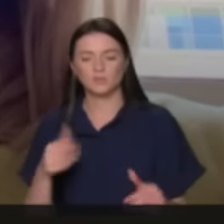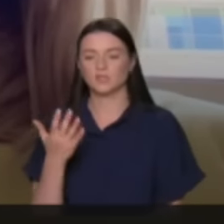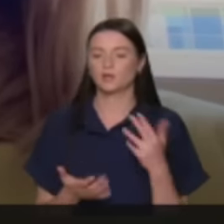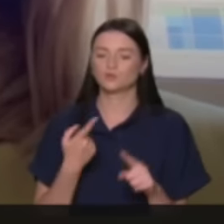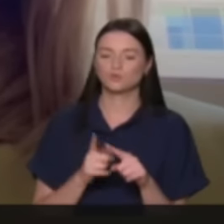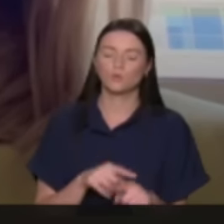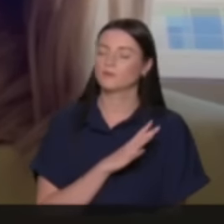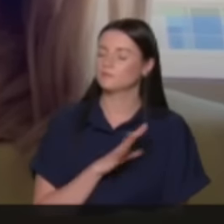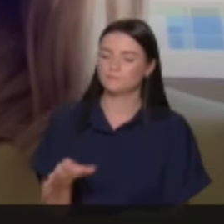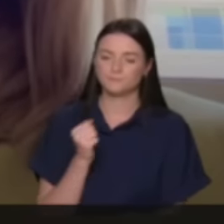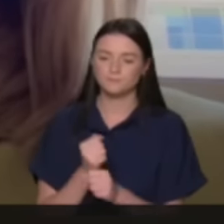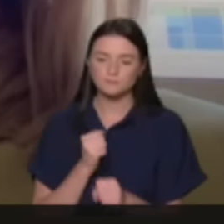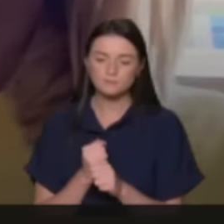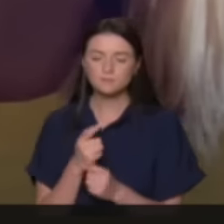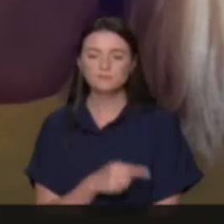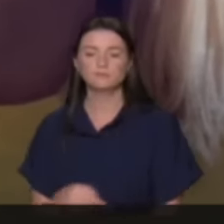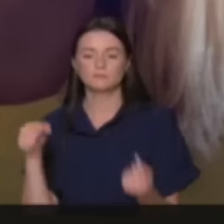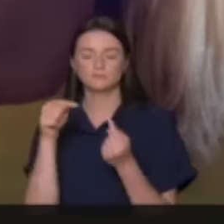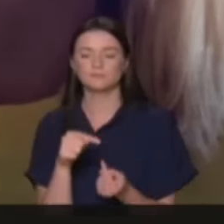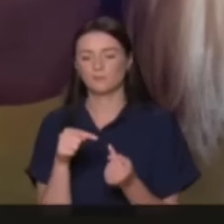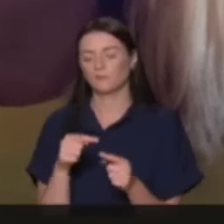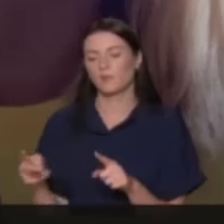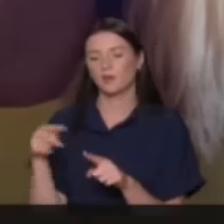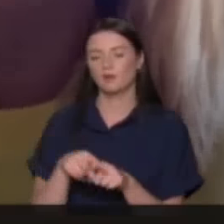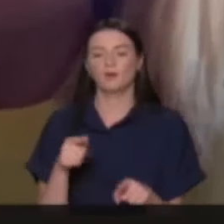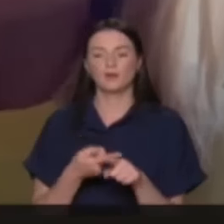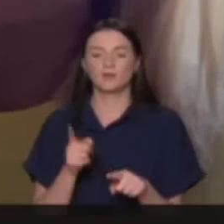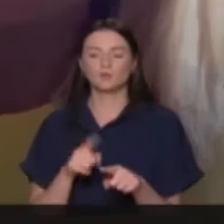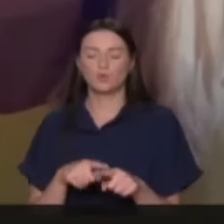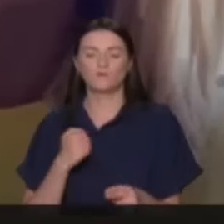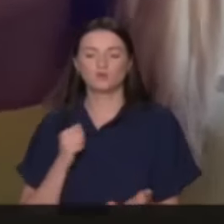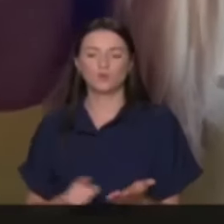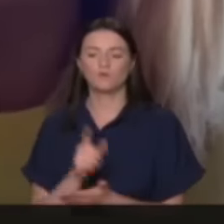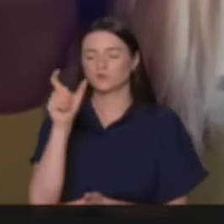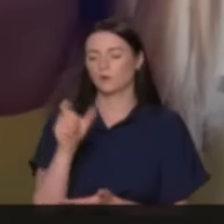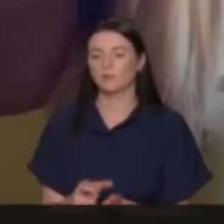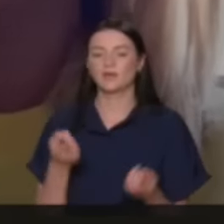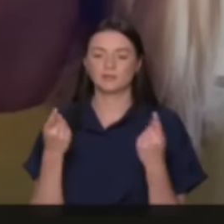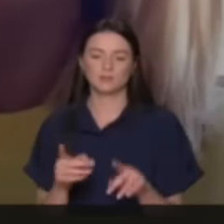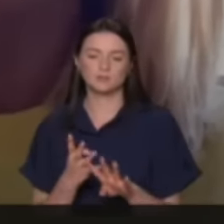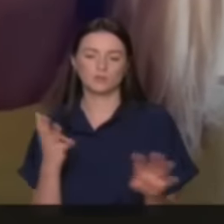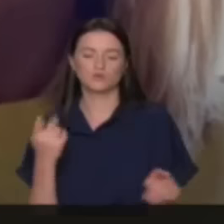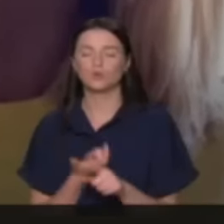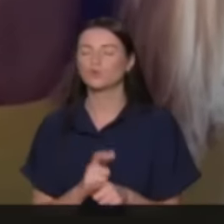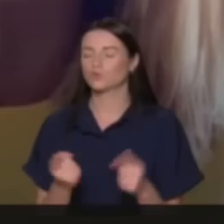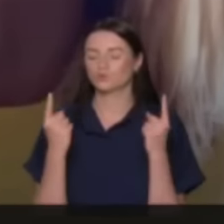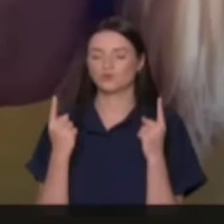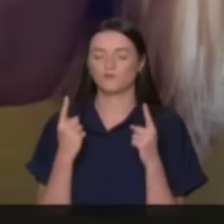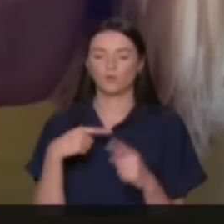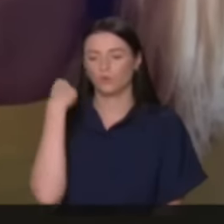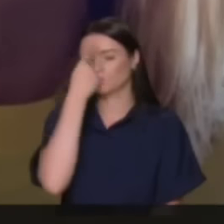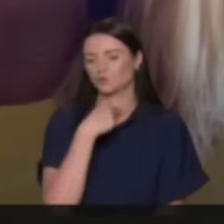не було зроблено, то відповідно весь обов'язок покладається на цього військовозобов'язаного. Дійсно, черги дуже великі.